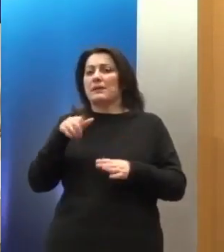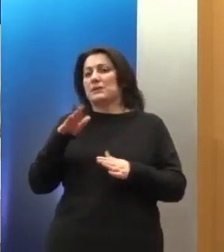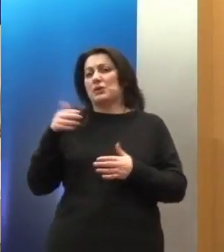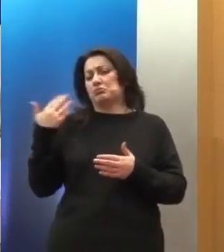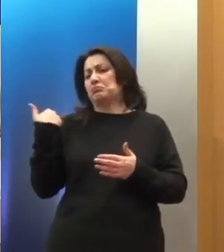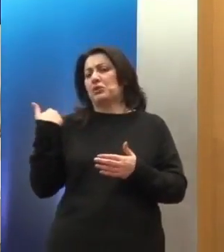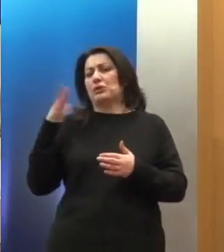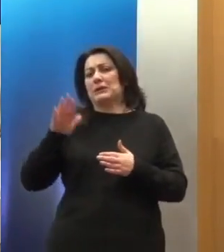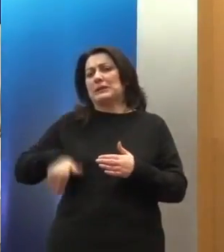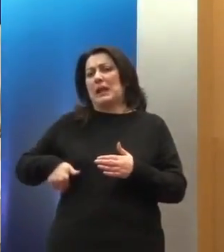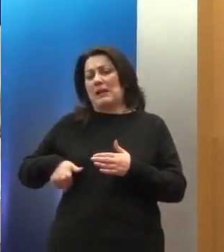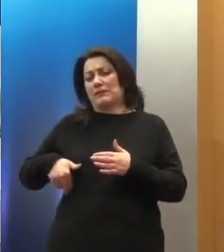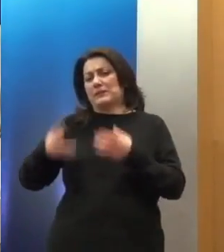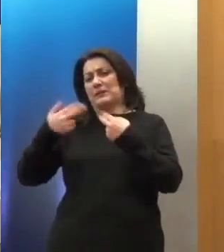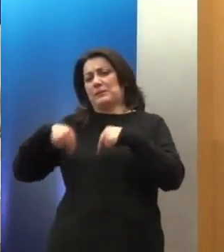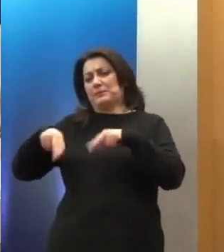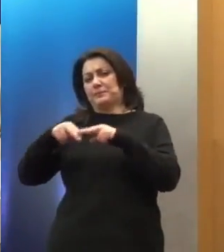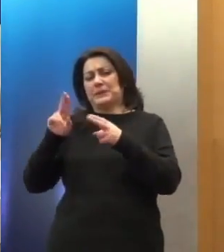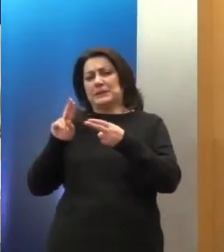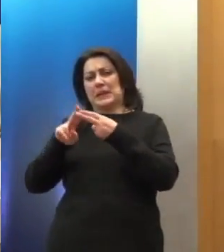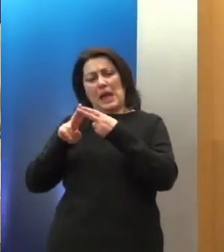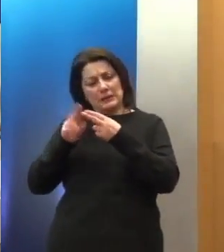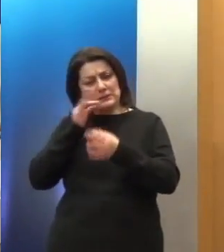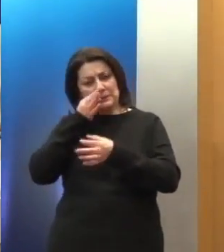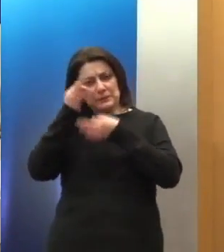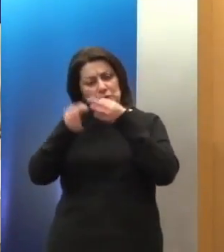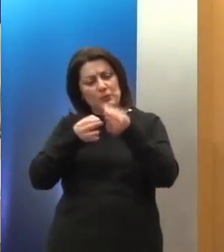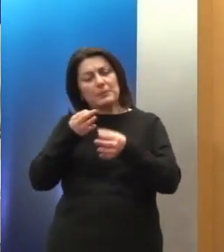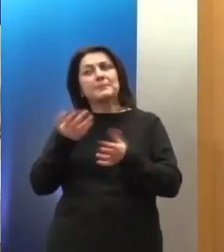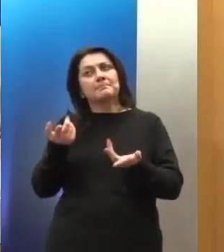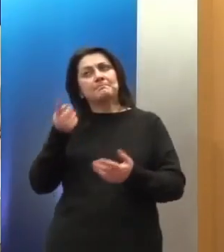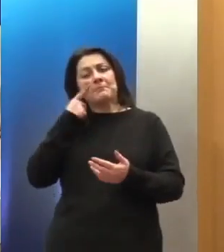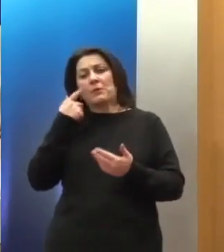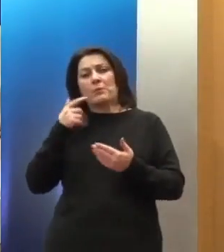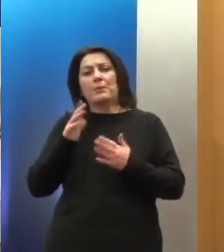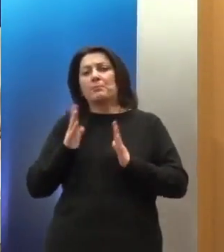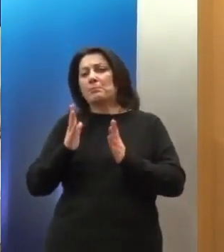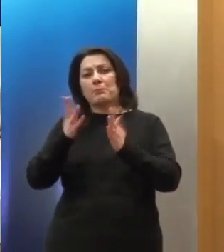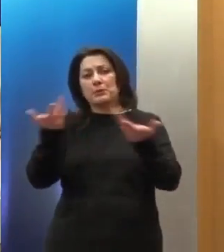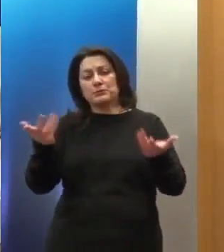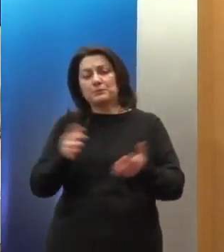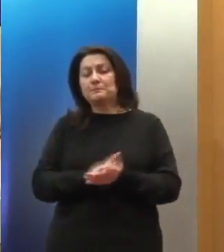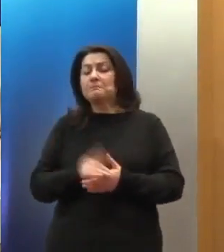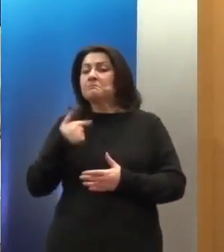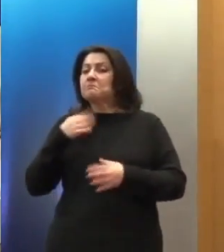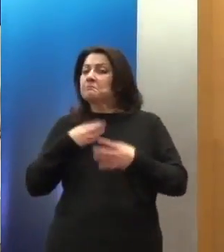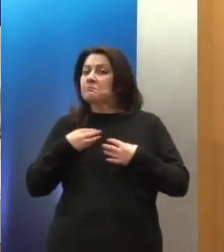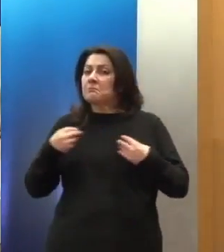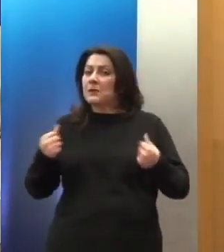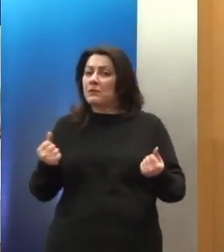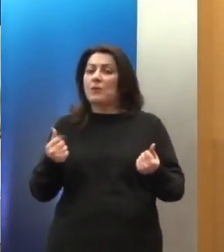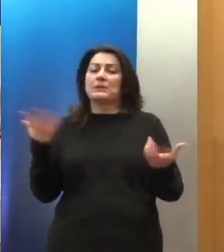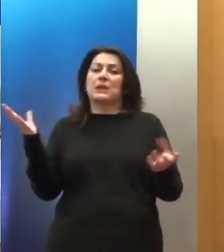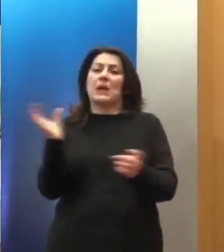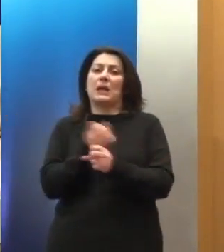ΕΠΣΚΟ που έγινε και θα δούμε πώς θα πάει. Ευχόμαστε να